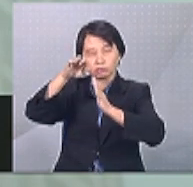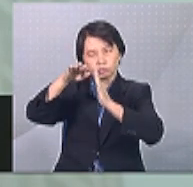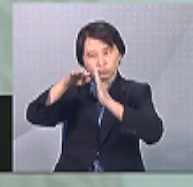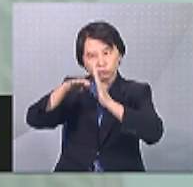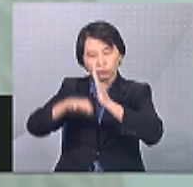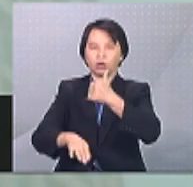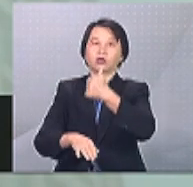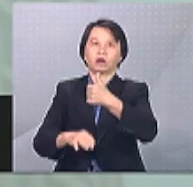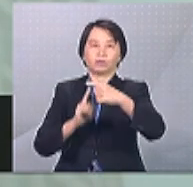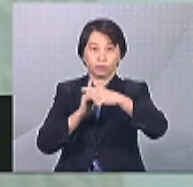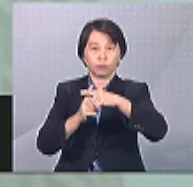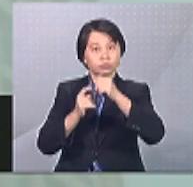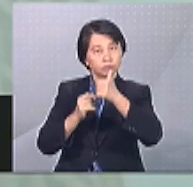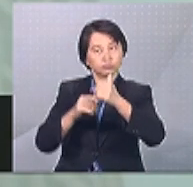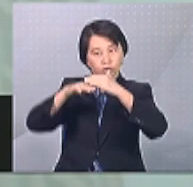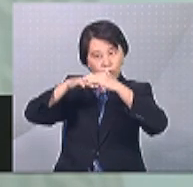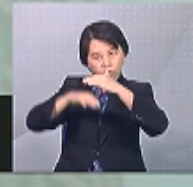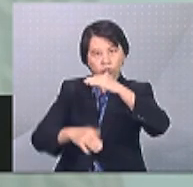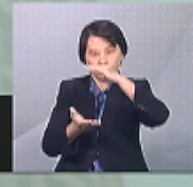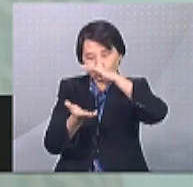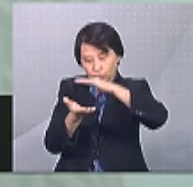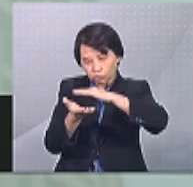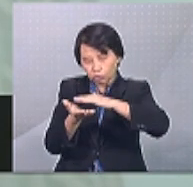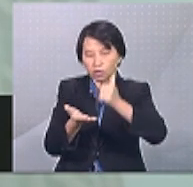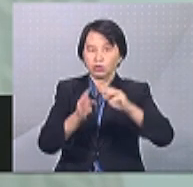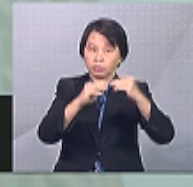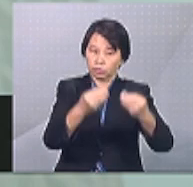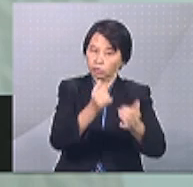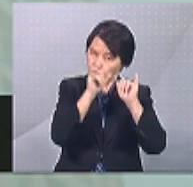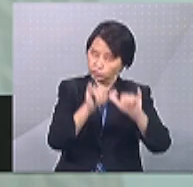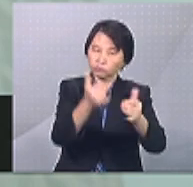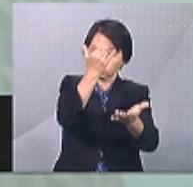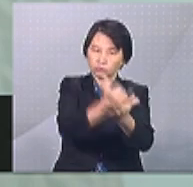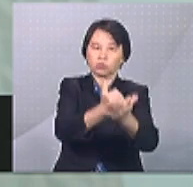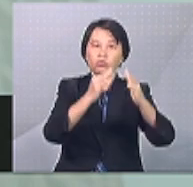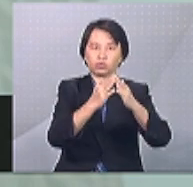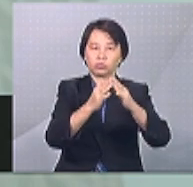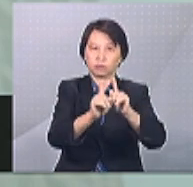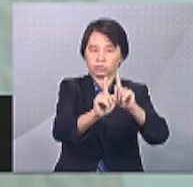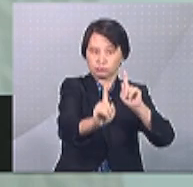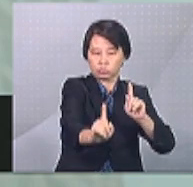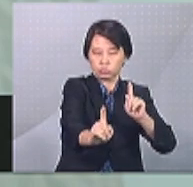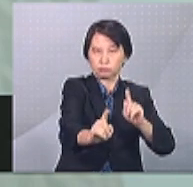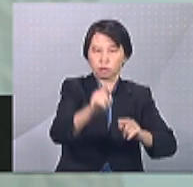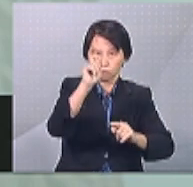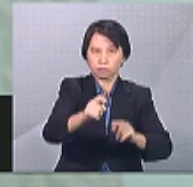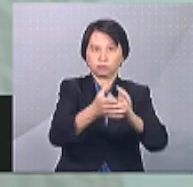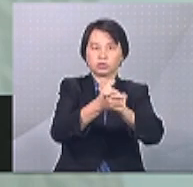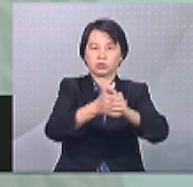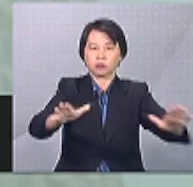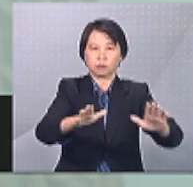sememangnya positif, namun masyarakat masih perlu berada di rumah, mengamalkan jarak sosial yang selamat,